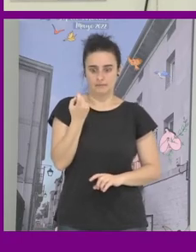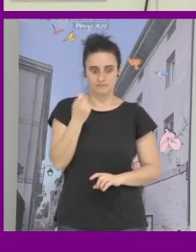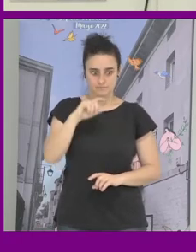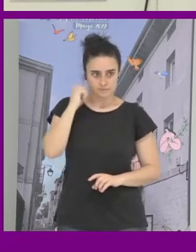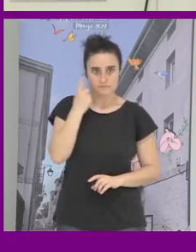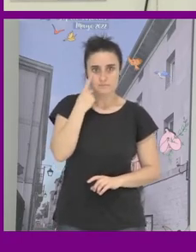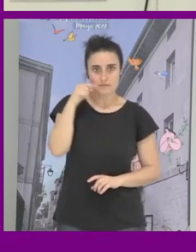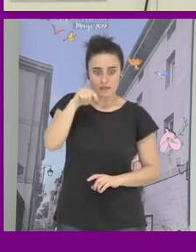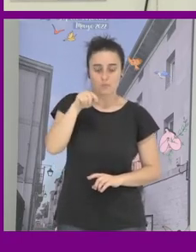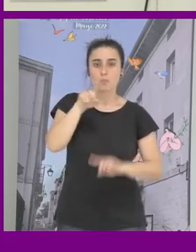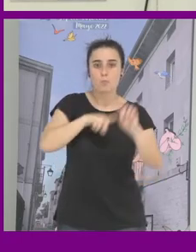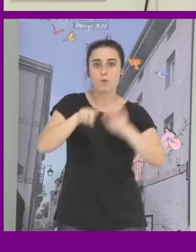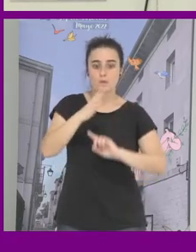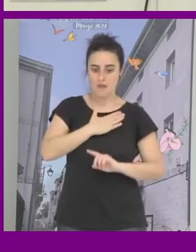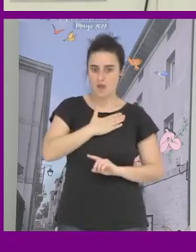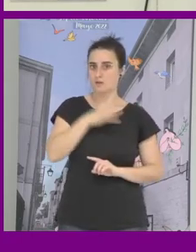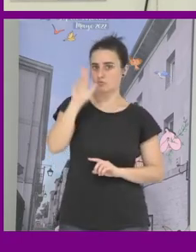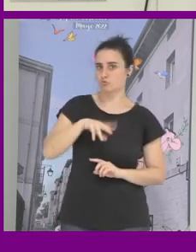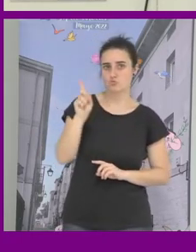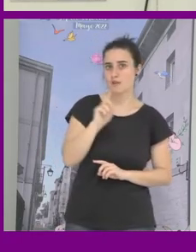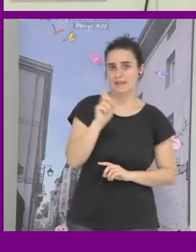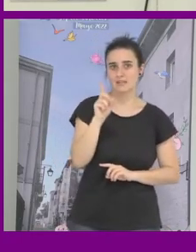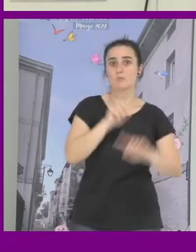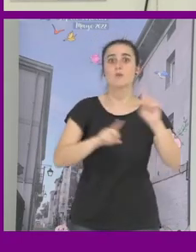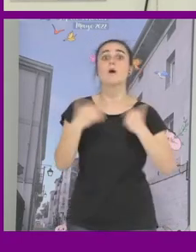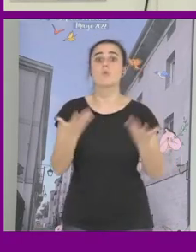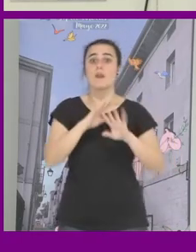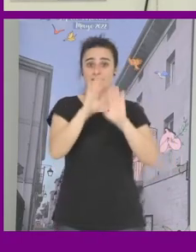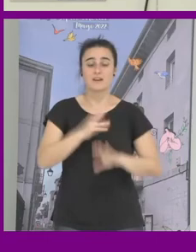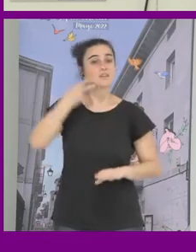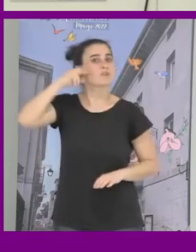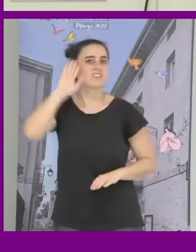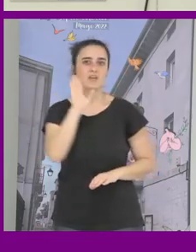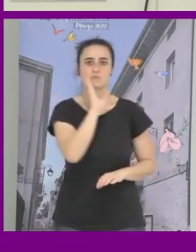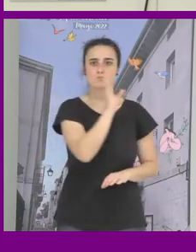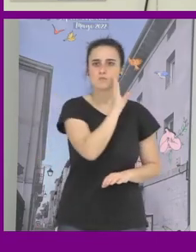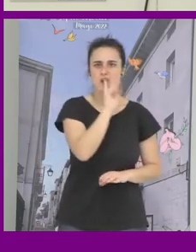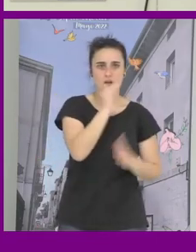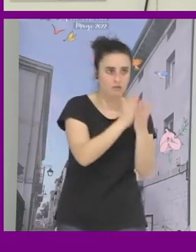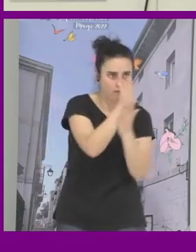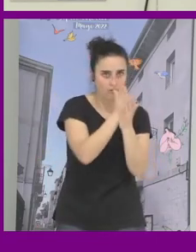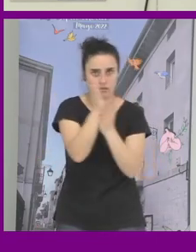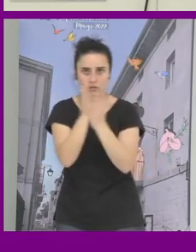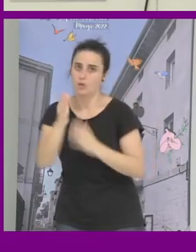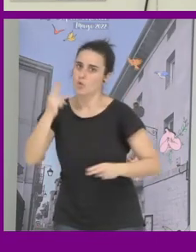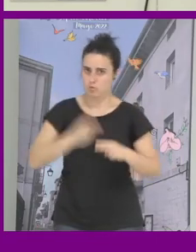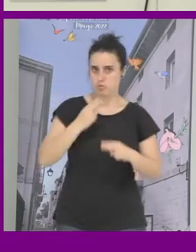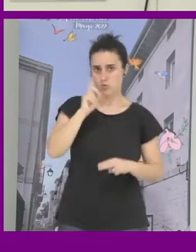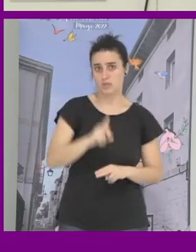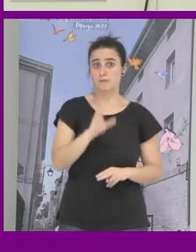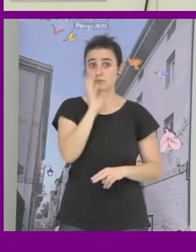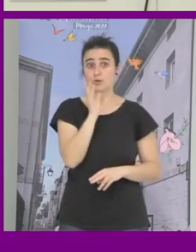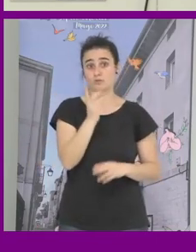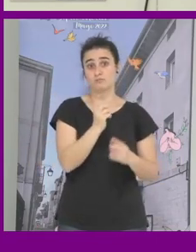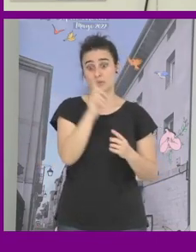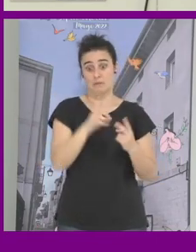bueno, arazoaz dela gurea, baizik eta alde batetik amatasunaren esperientzia oso ambivalentea dela eta oso bortitza dela eta